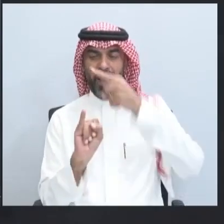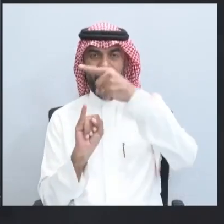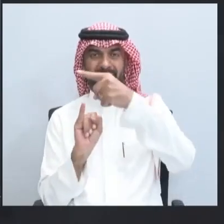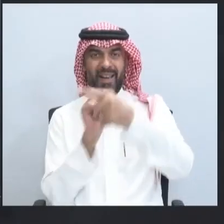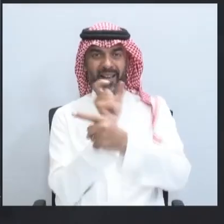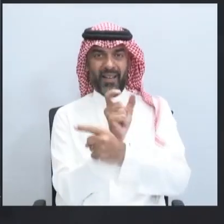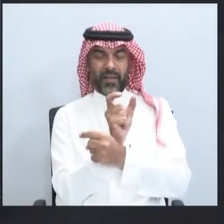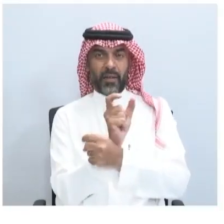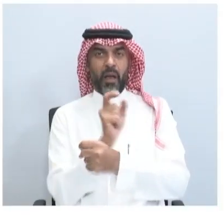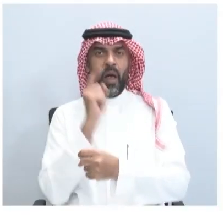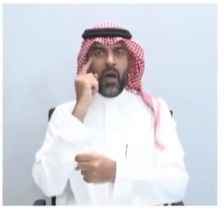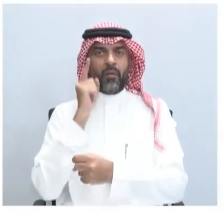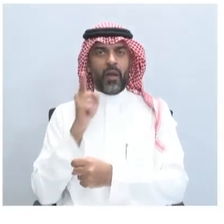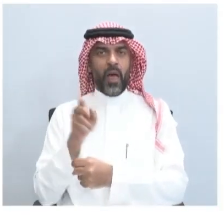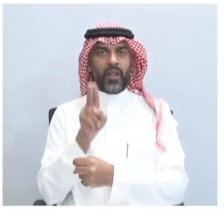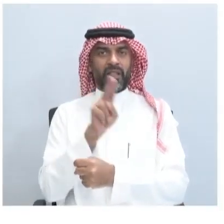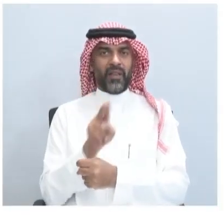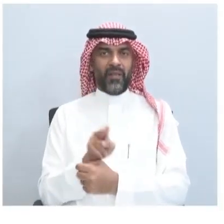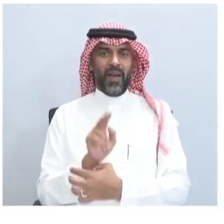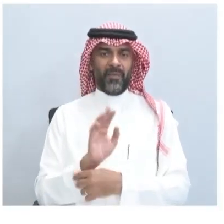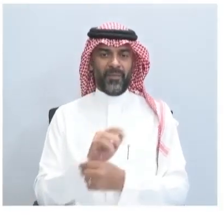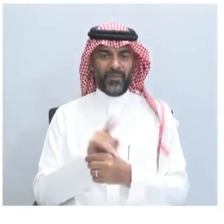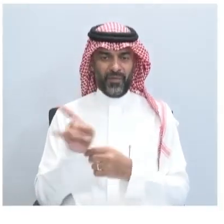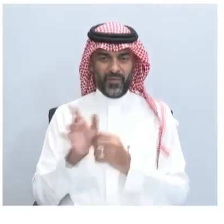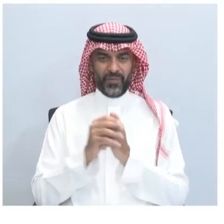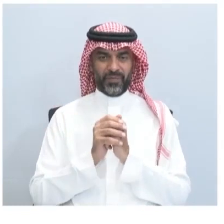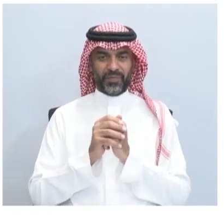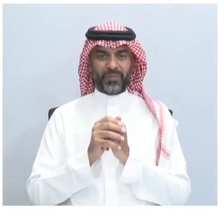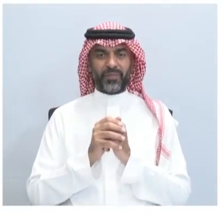ما الذي يحصل ننظر الى الامثله